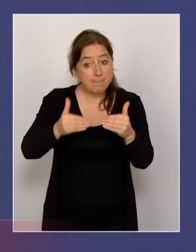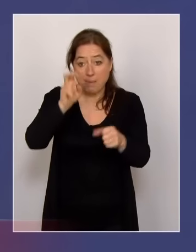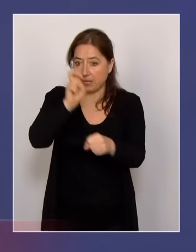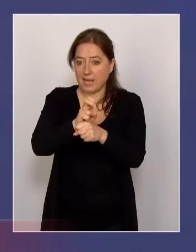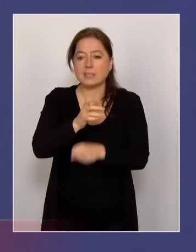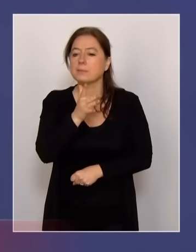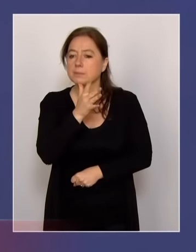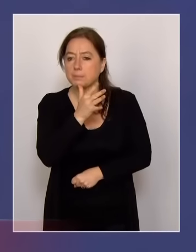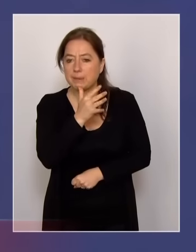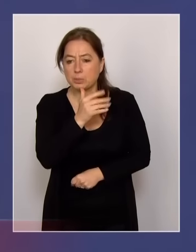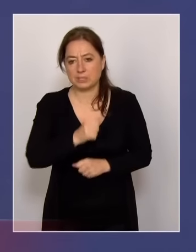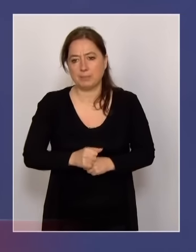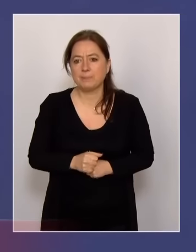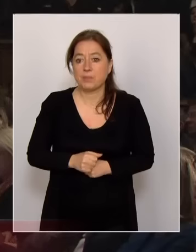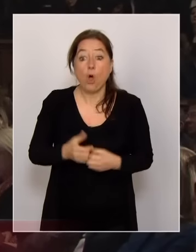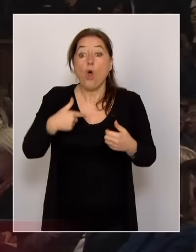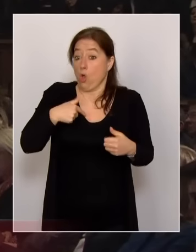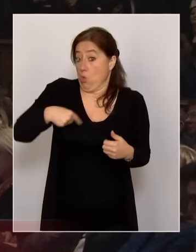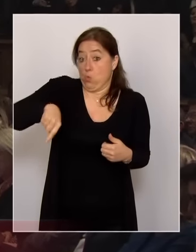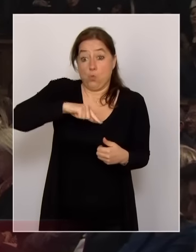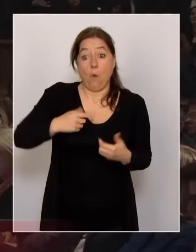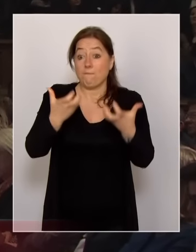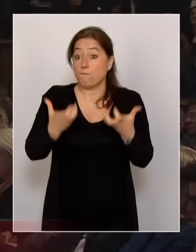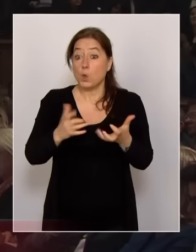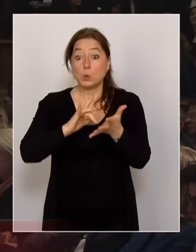Parce que nous voulons légitimement tout avoir, mais ça ne tient plus ensemble.